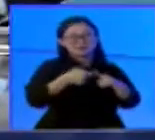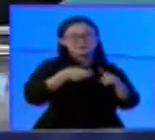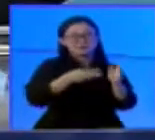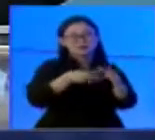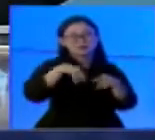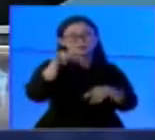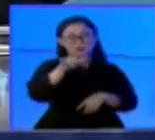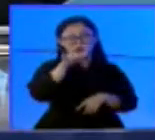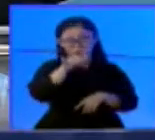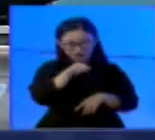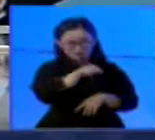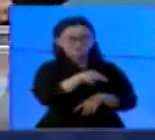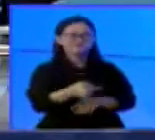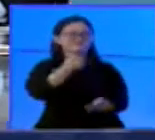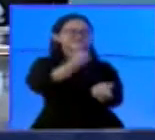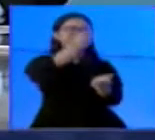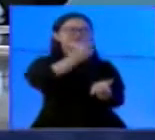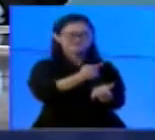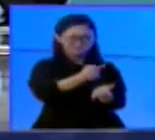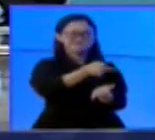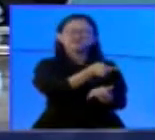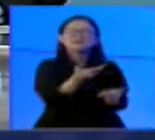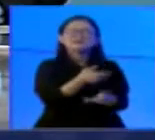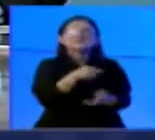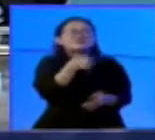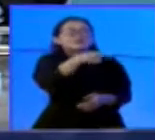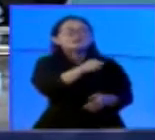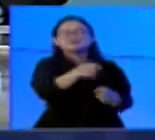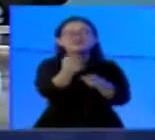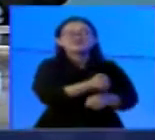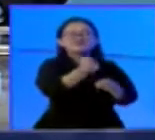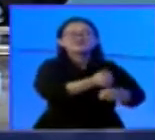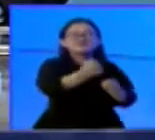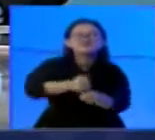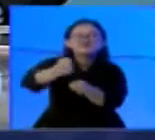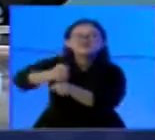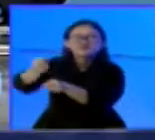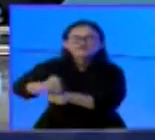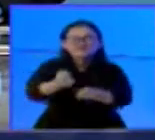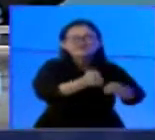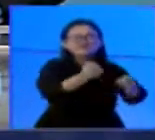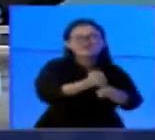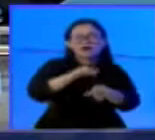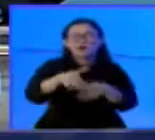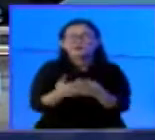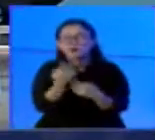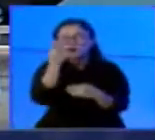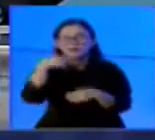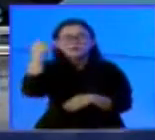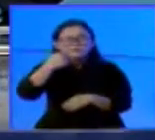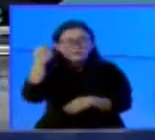terjaring razia. Pelanggar dikenai sanksi sosial berupa menyapu jalan, mengecat trotoar hingga menonton film edukasi